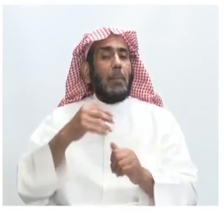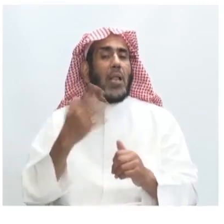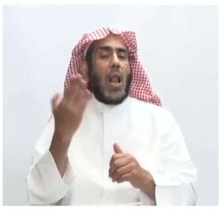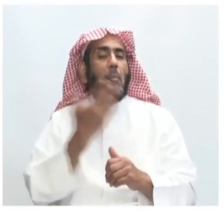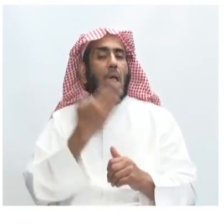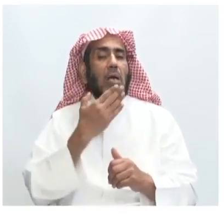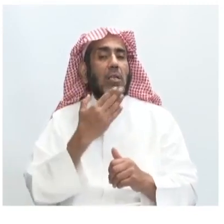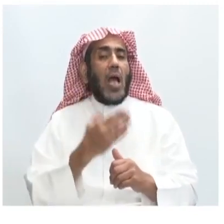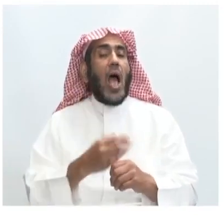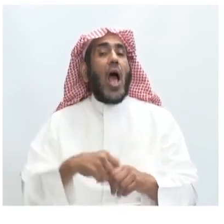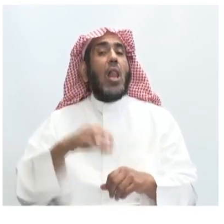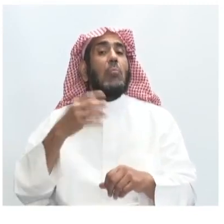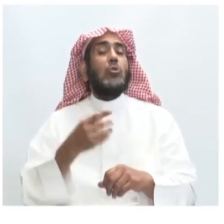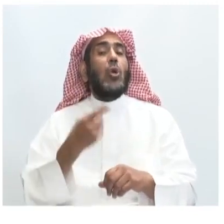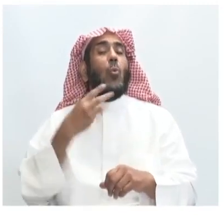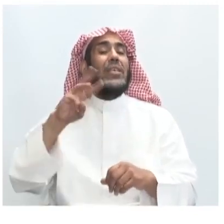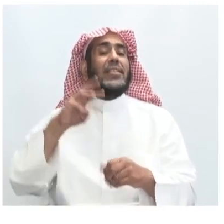المتوسطه